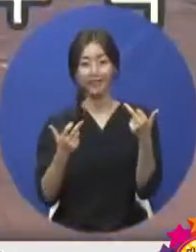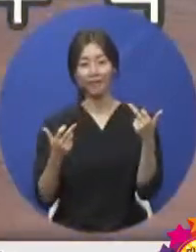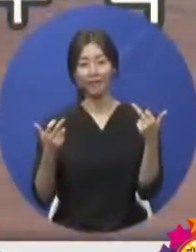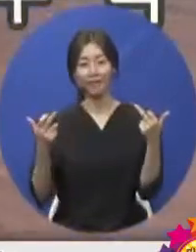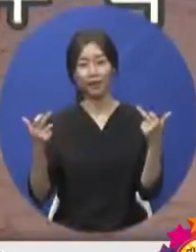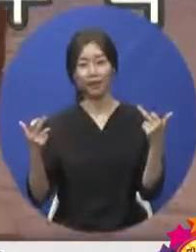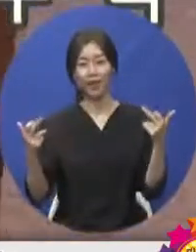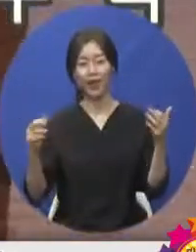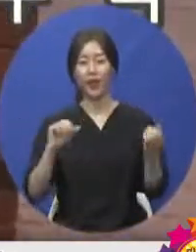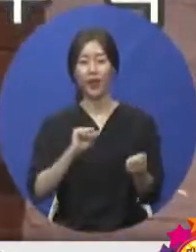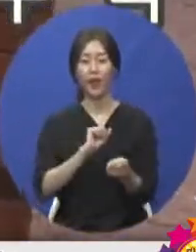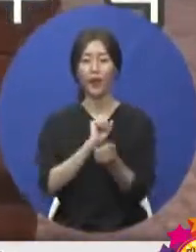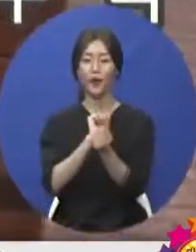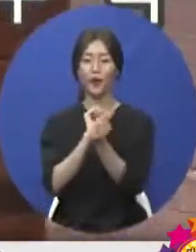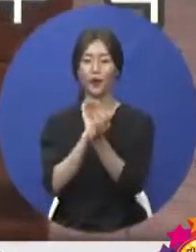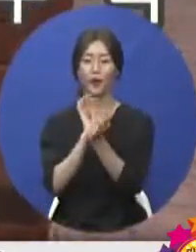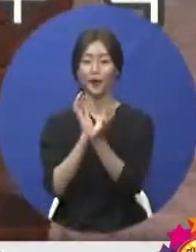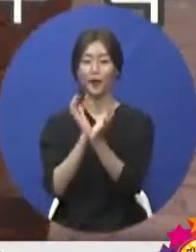산골짜기에